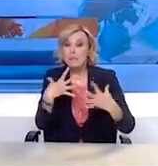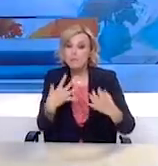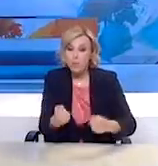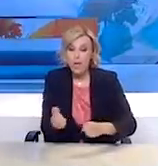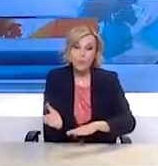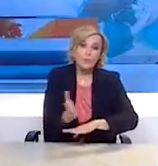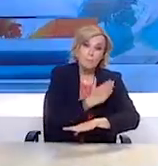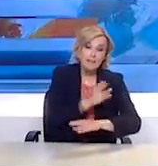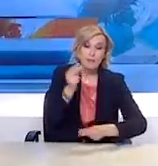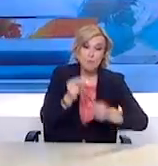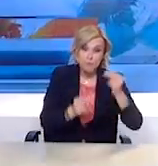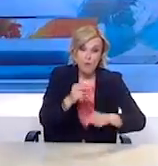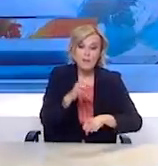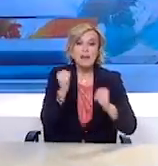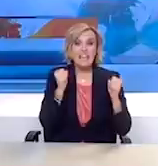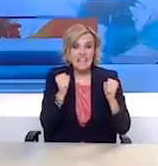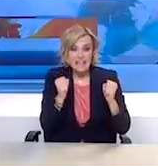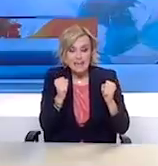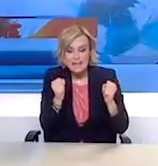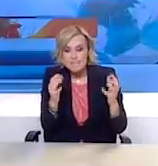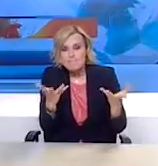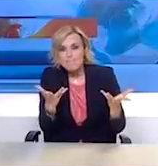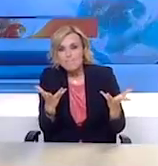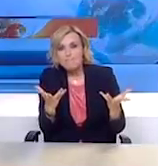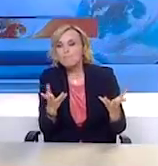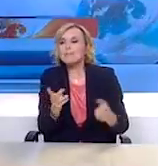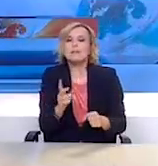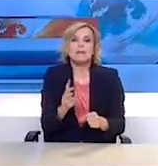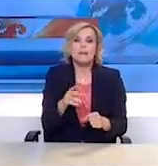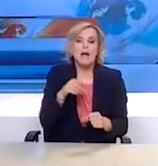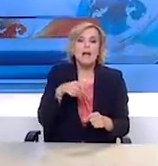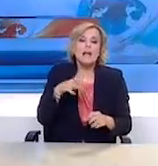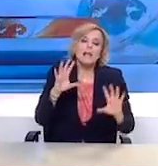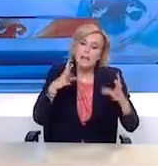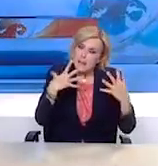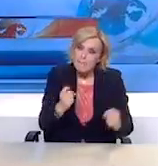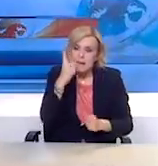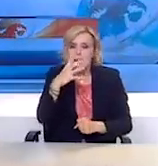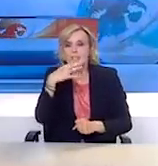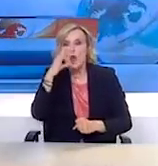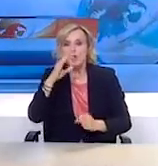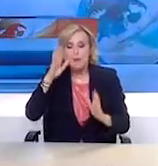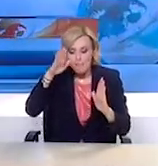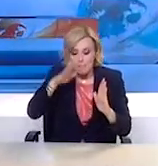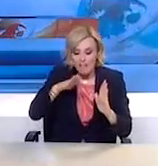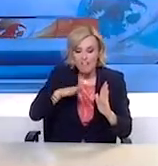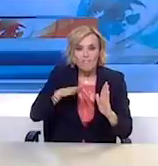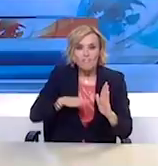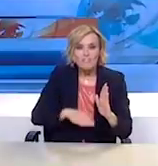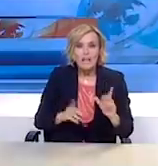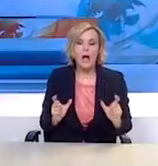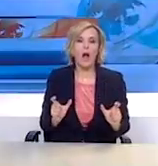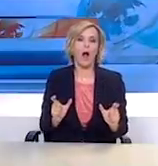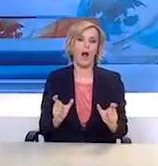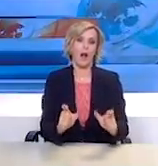αριθμούς που βλέπαμε πριν την επιδημία. Δεν είναι τόσο γιατί δεν αναζητούν βοήθεια, είναι ότι για κάποιο λόγο έχει πέσει η συχνότητά τους στον πληθυσμό.